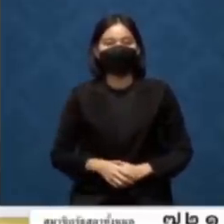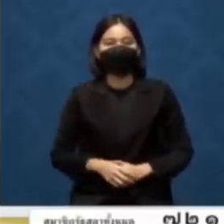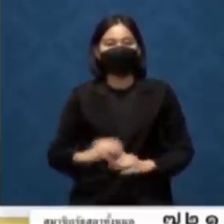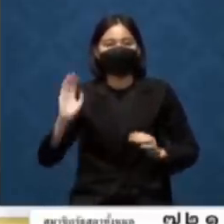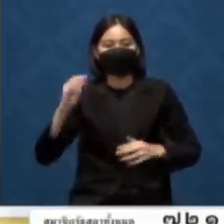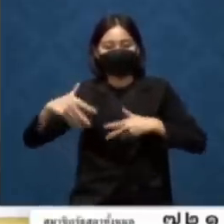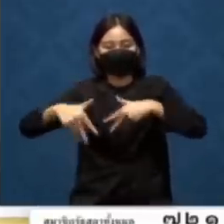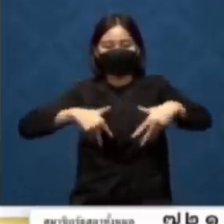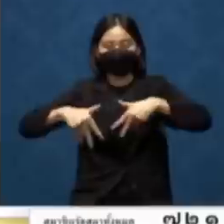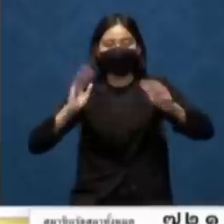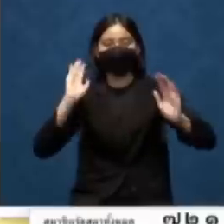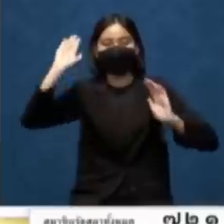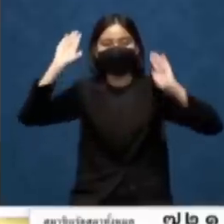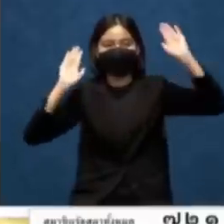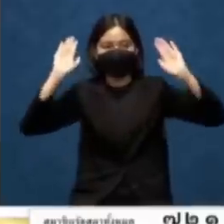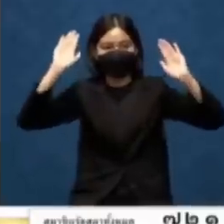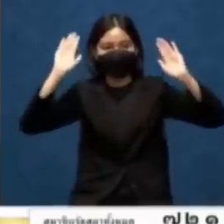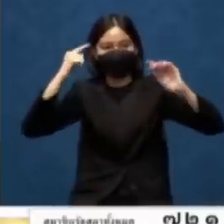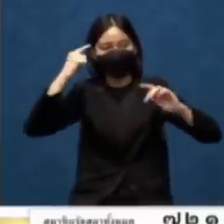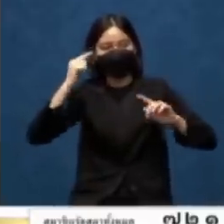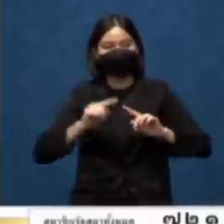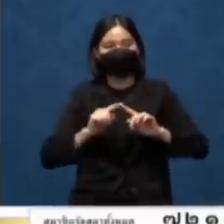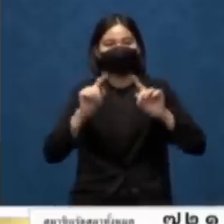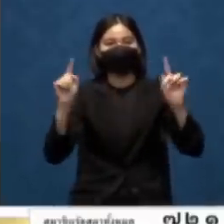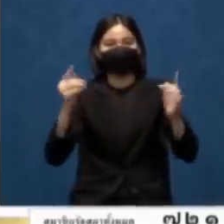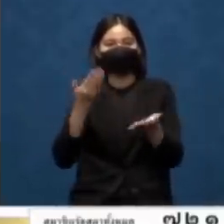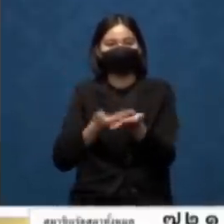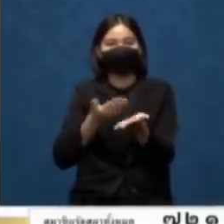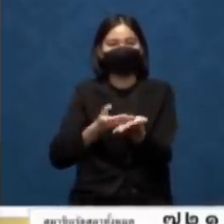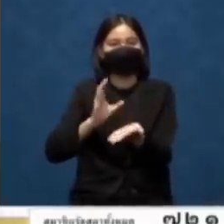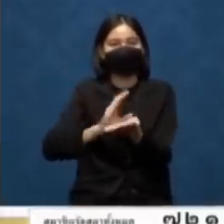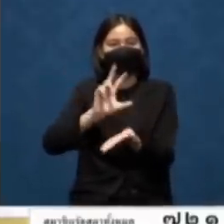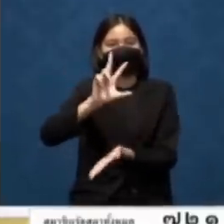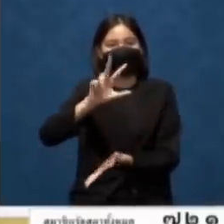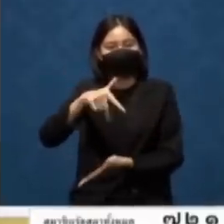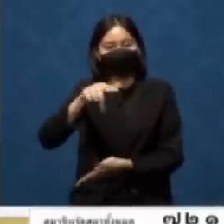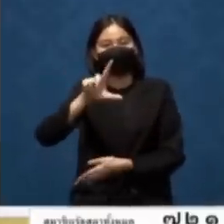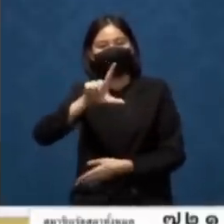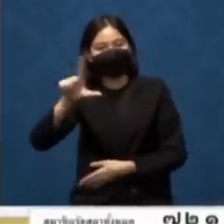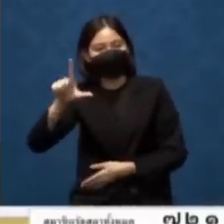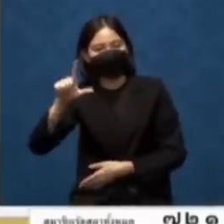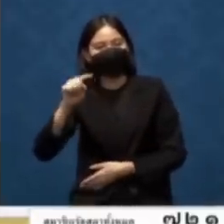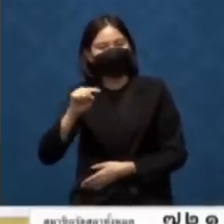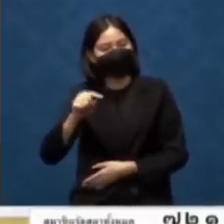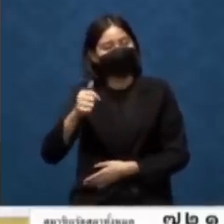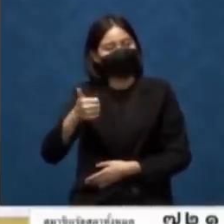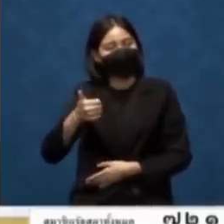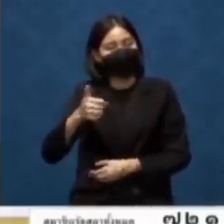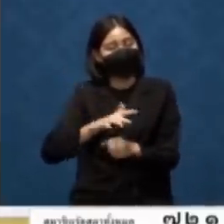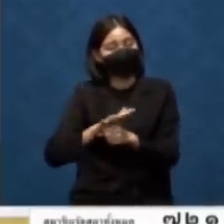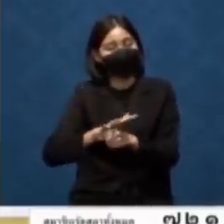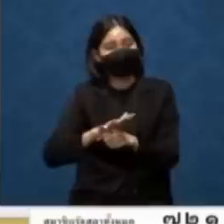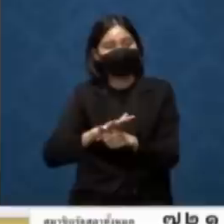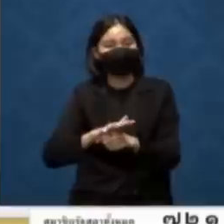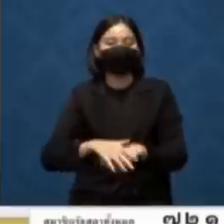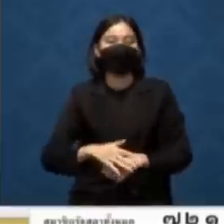ิเรื่องเนี่ยในทายสดมจะนำมาสู่เรองการสรางคามแตกต่างแลวมกใช้เงินทünglijk000 ล้านบาทมนค้มค่าหรอไม่ผมเรยงอยง